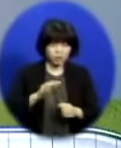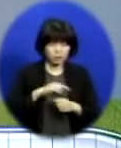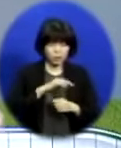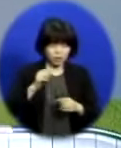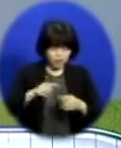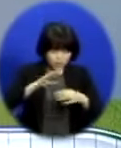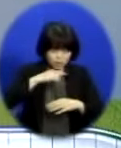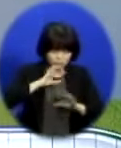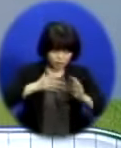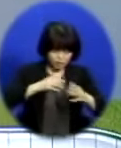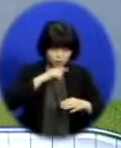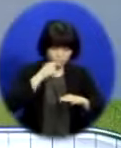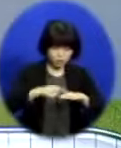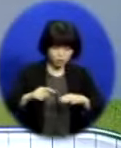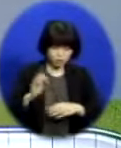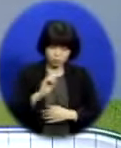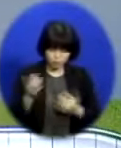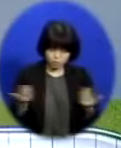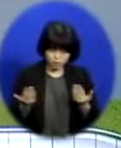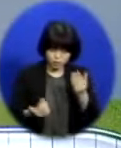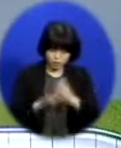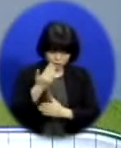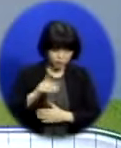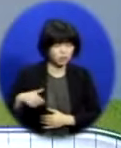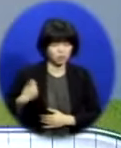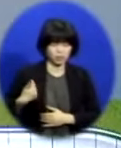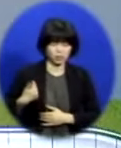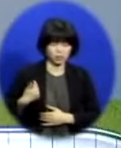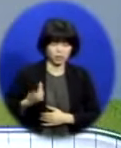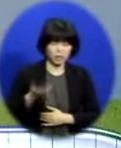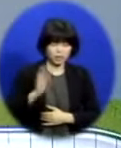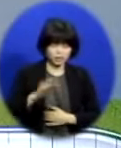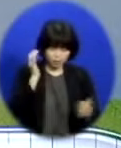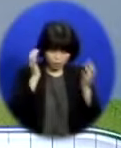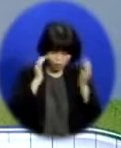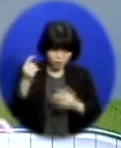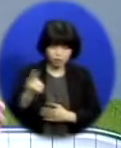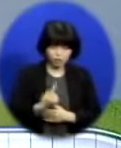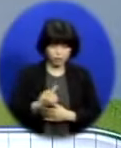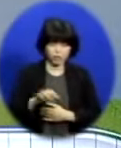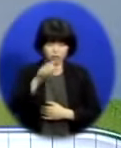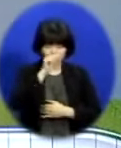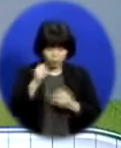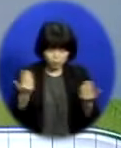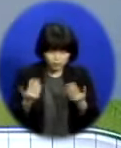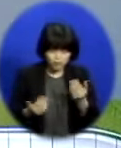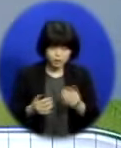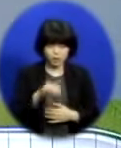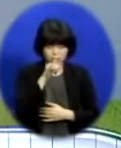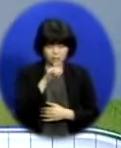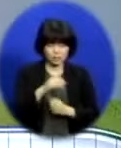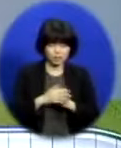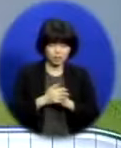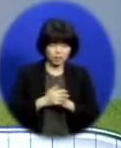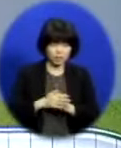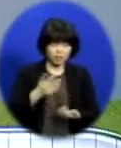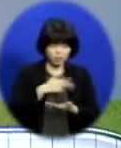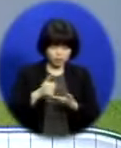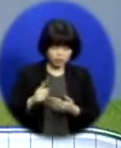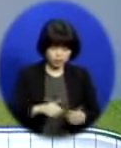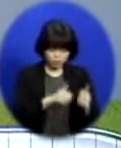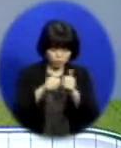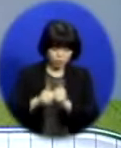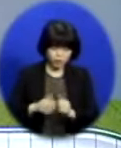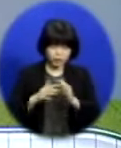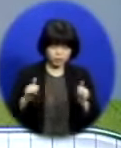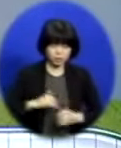앞에 무슨 일이 일어날지 저희들은 모릅니다 그러나 환난이 오나 좋은 일이 있으나 주님과 동행하는 자로